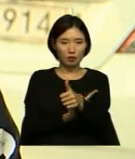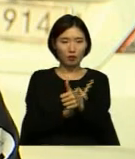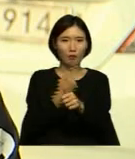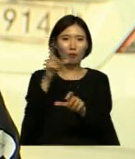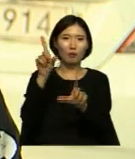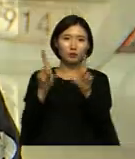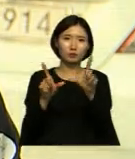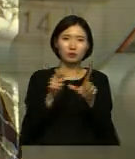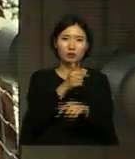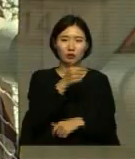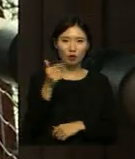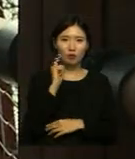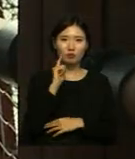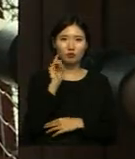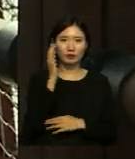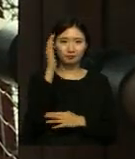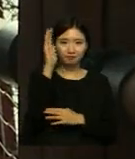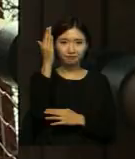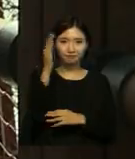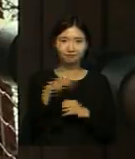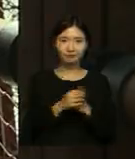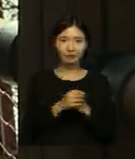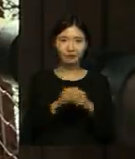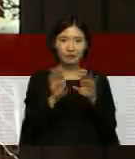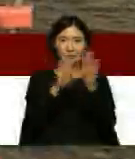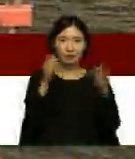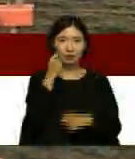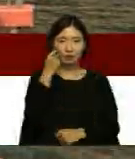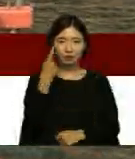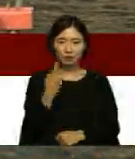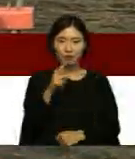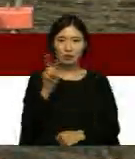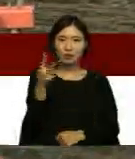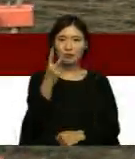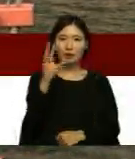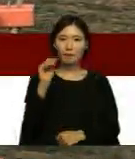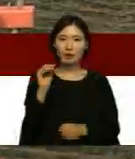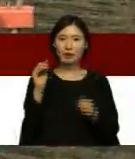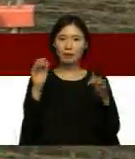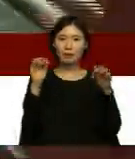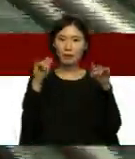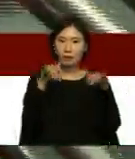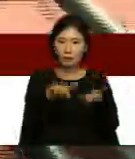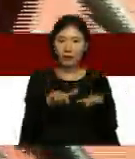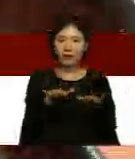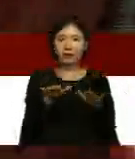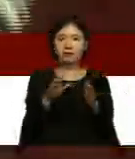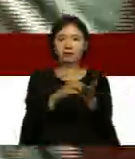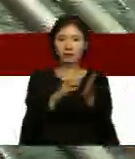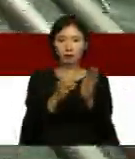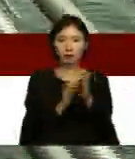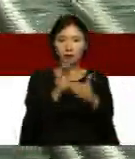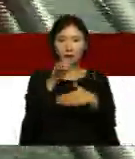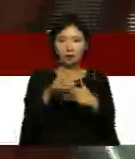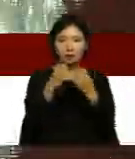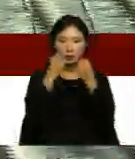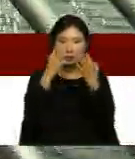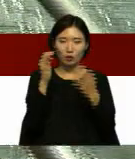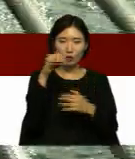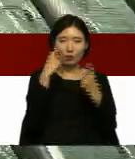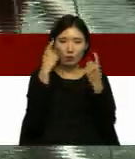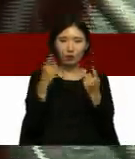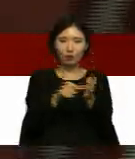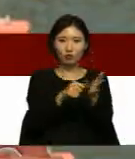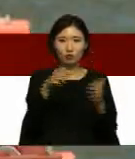너무 수려해갖고 이 다리는 개장 6개월 만에 200만 명이 다녀갈 정도로 파주의 새로운 관광 명소로